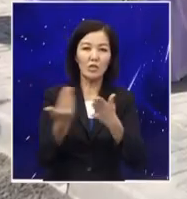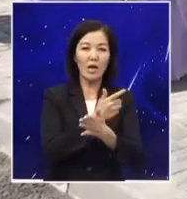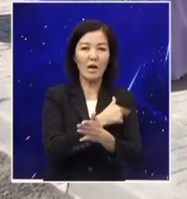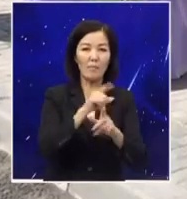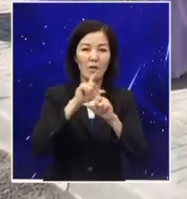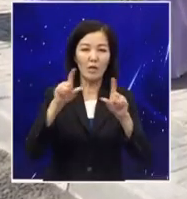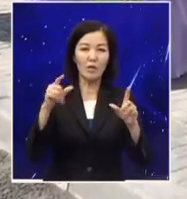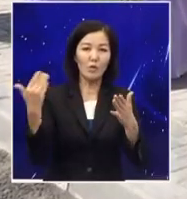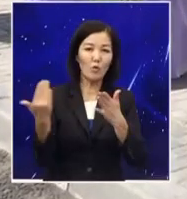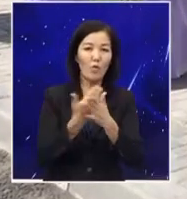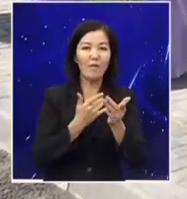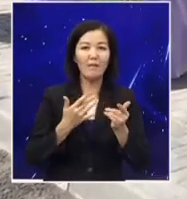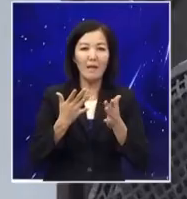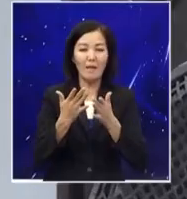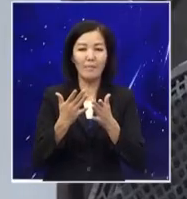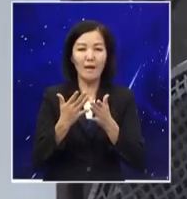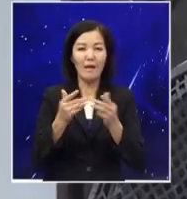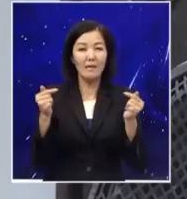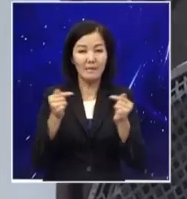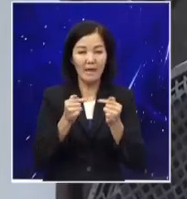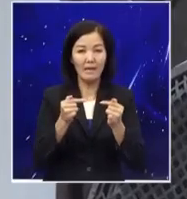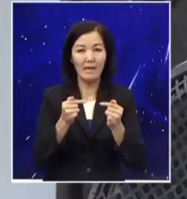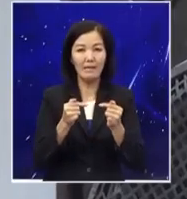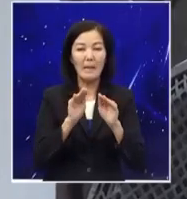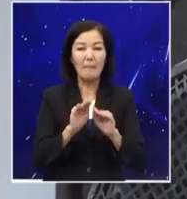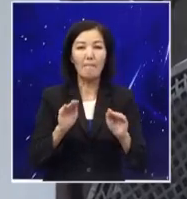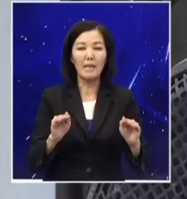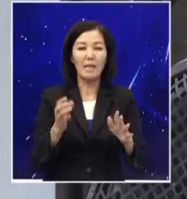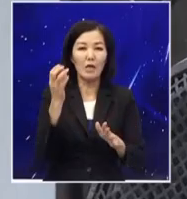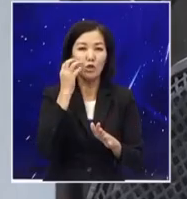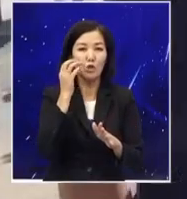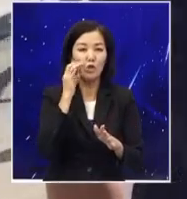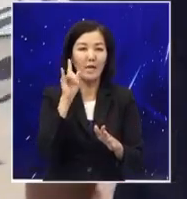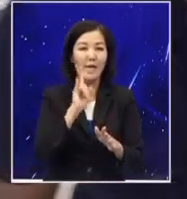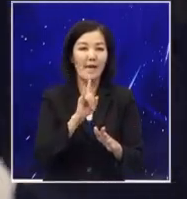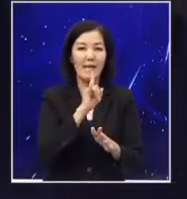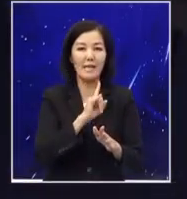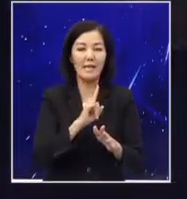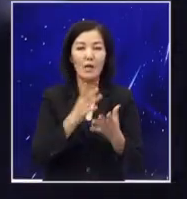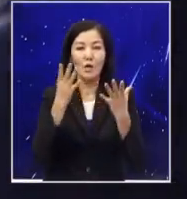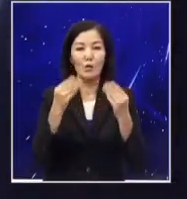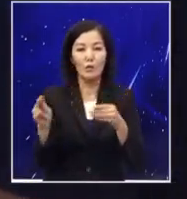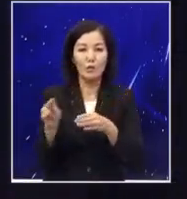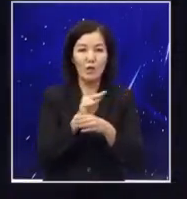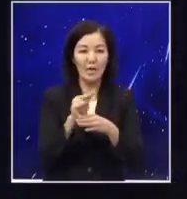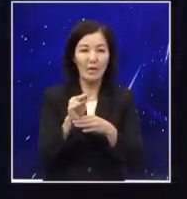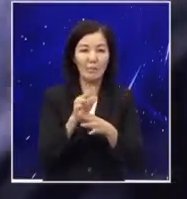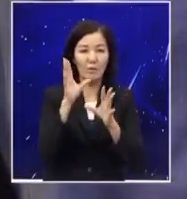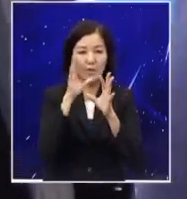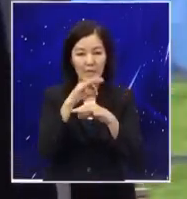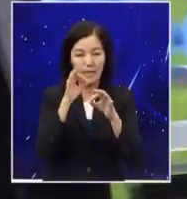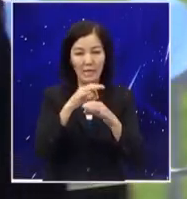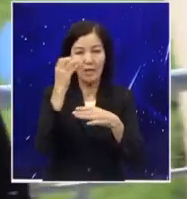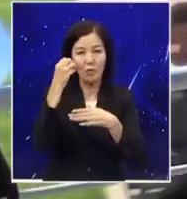амбулатория заманауи талаптың барлығына жауап береді. Бұл нысанда балалар мен жүкті әйелдер, күндізгі ем қабылдайтын бөлім және зертханалық орталық